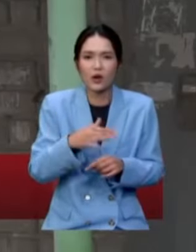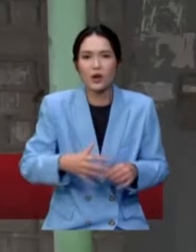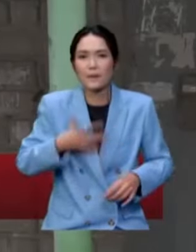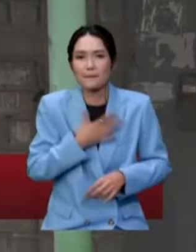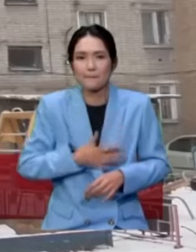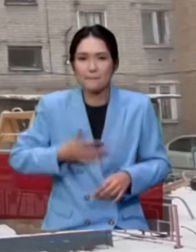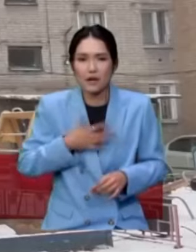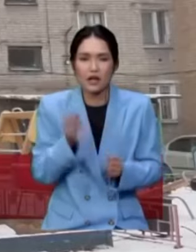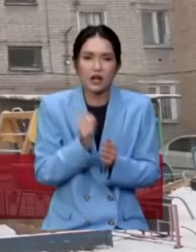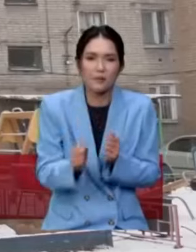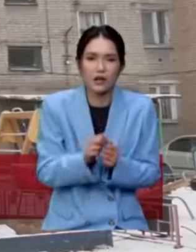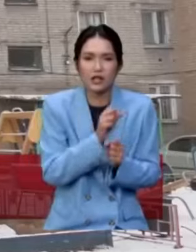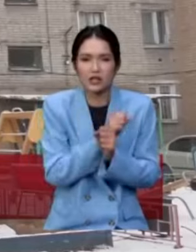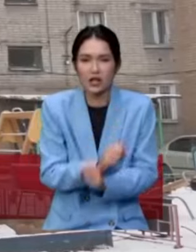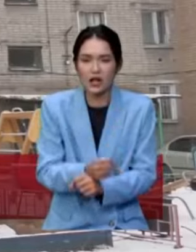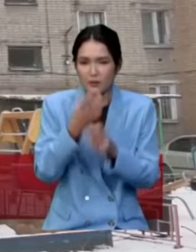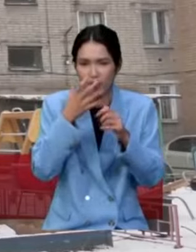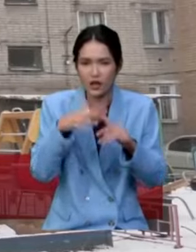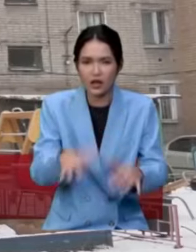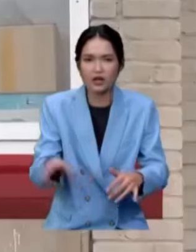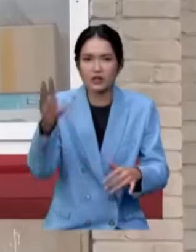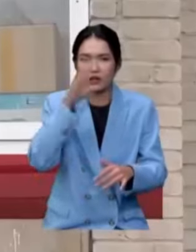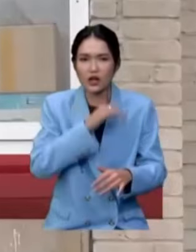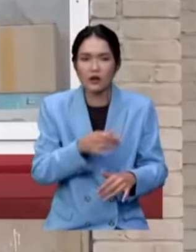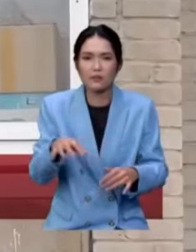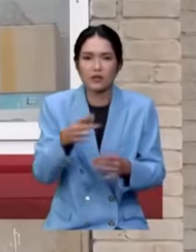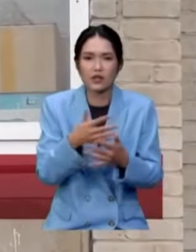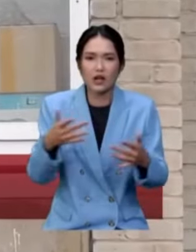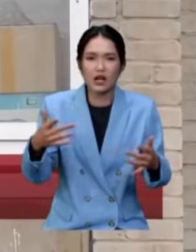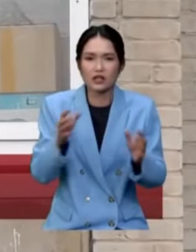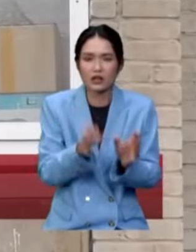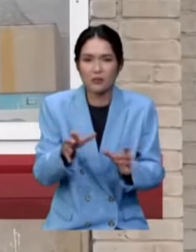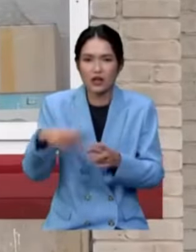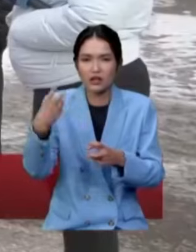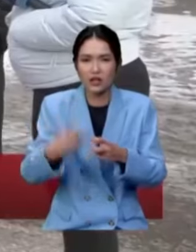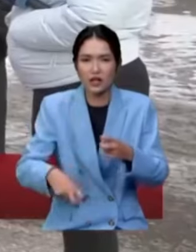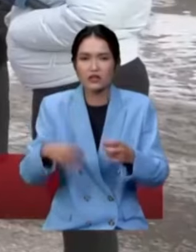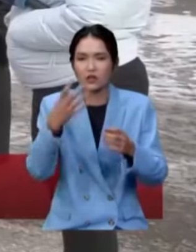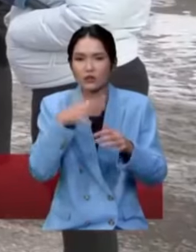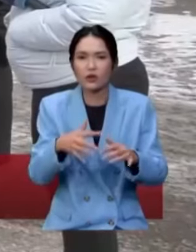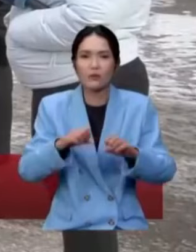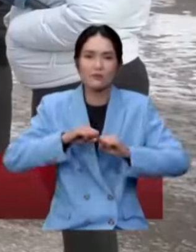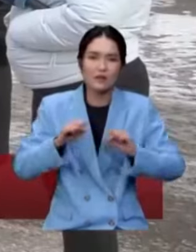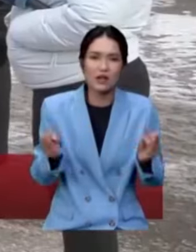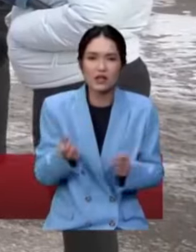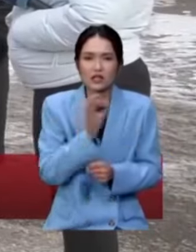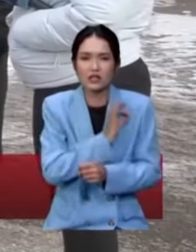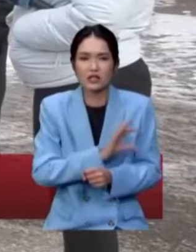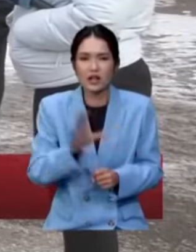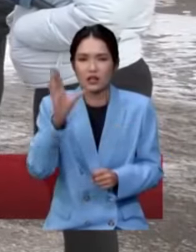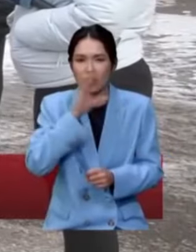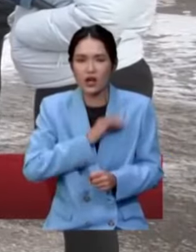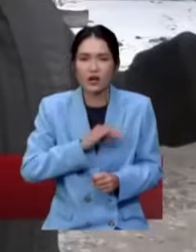из-за постоянных перебоев в подаче отопления могут попросту разморозиться батареи, и тогда дома точно замерзнут. Председатель КСК